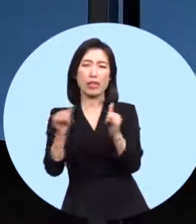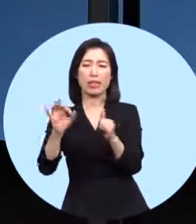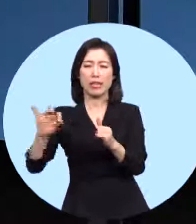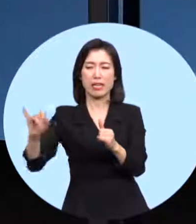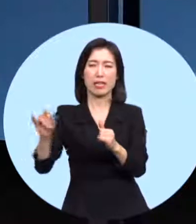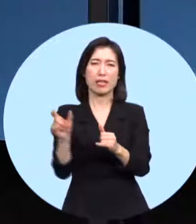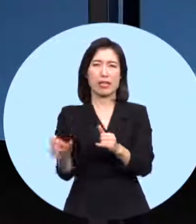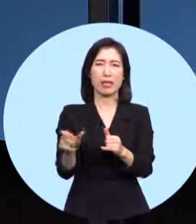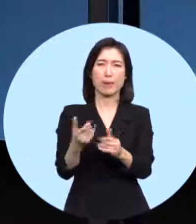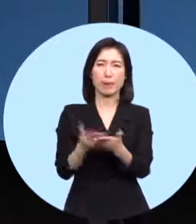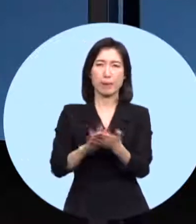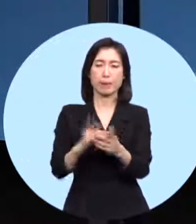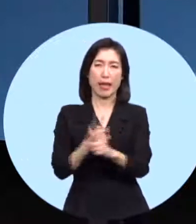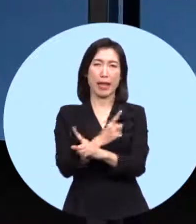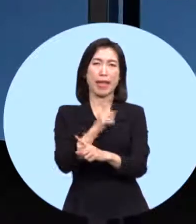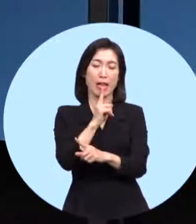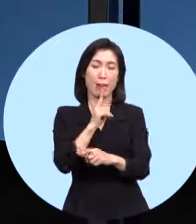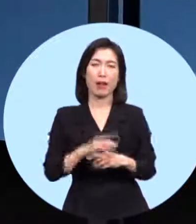거죠.